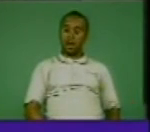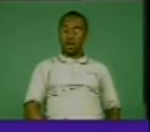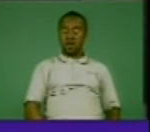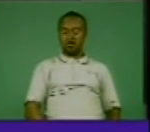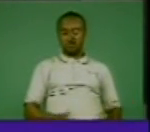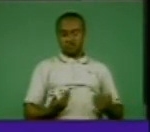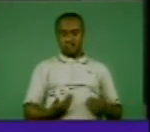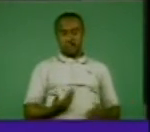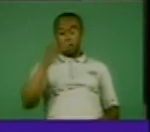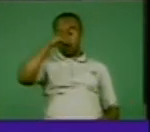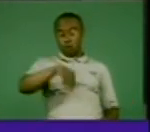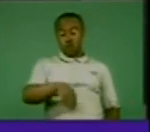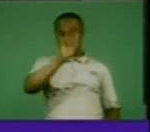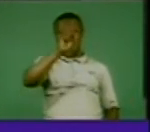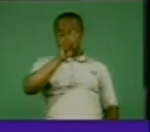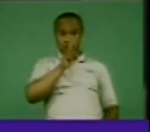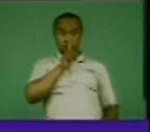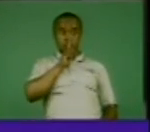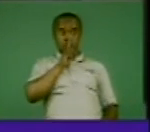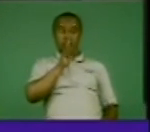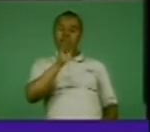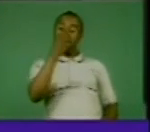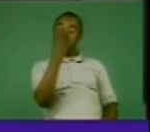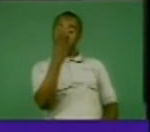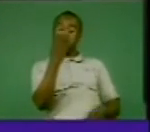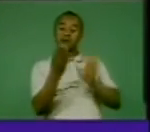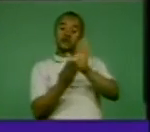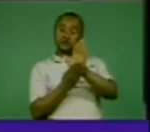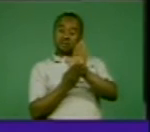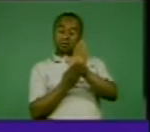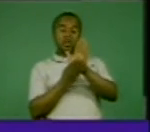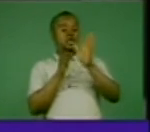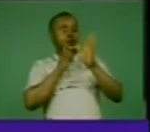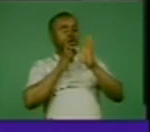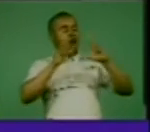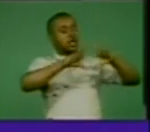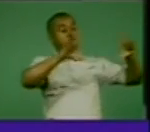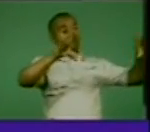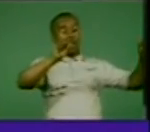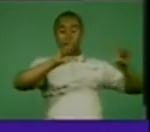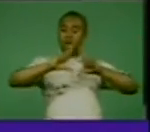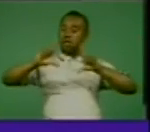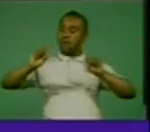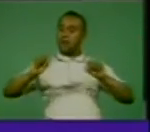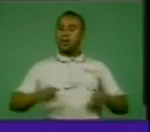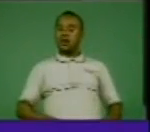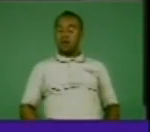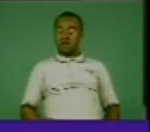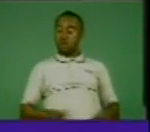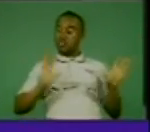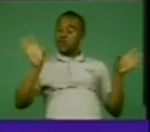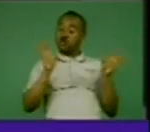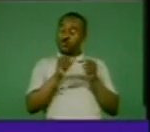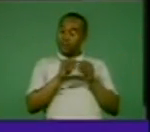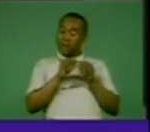siri ni kura 39 kila ibara, hapakuwa na kura ya hapana. Jumla ya kura za hapana